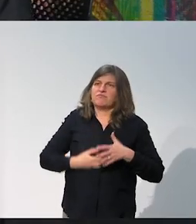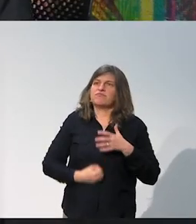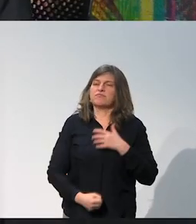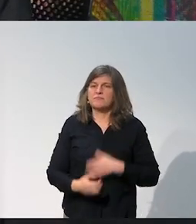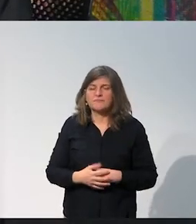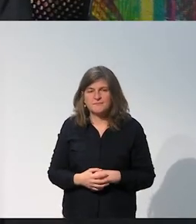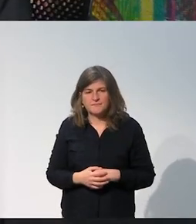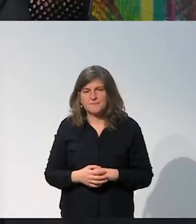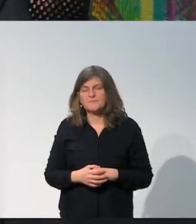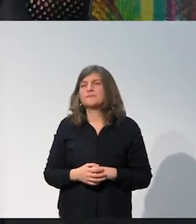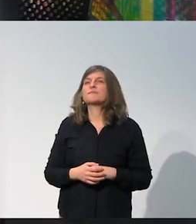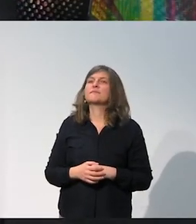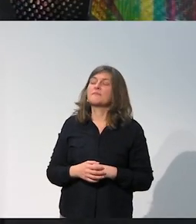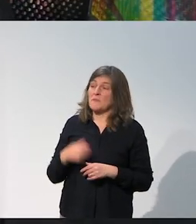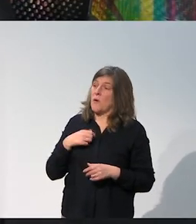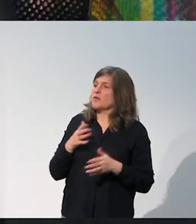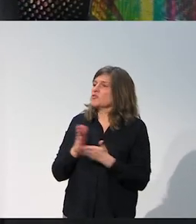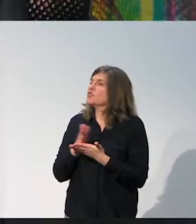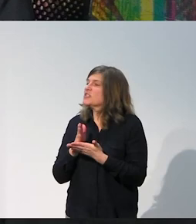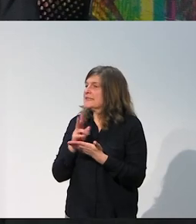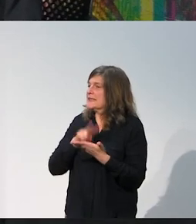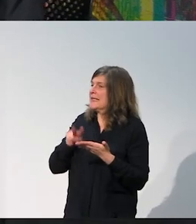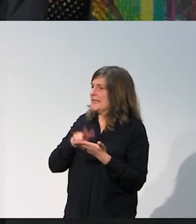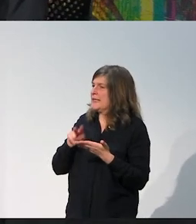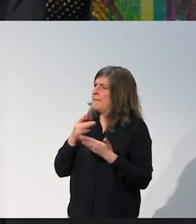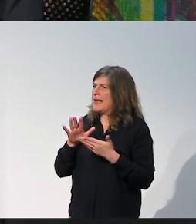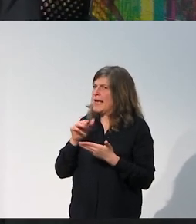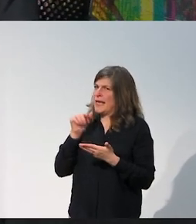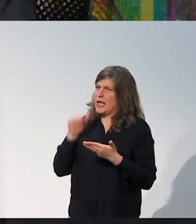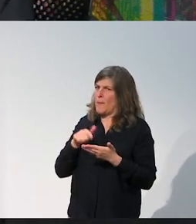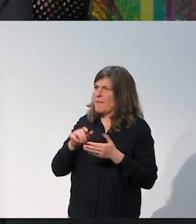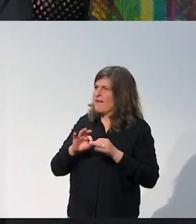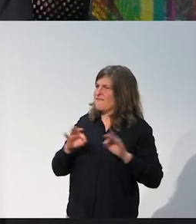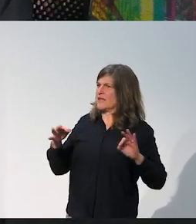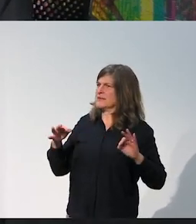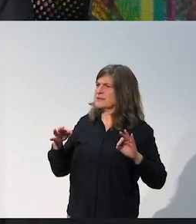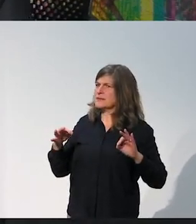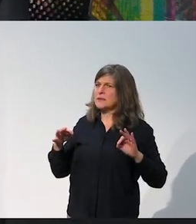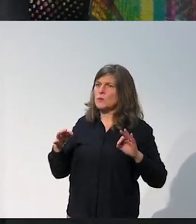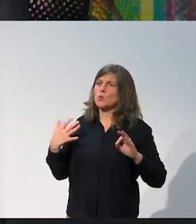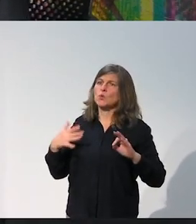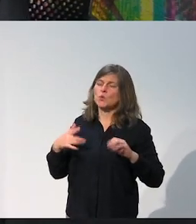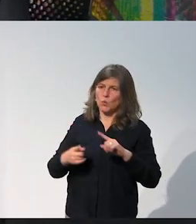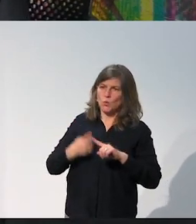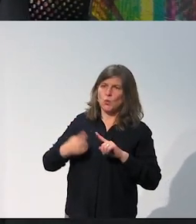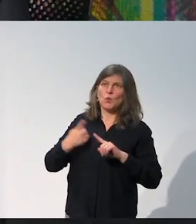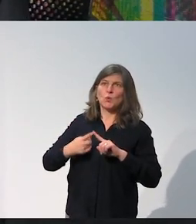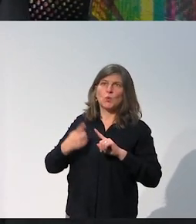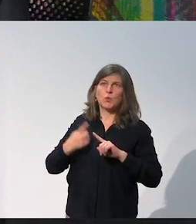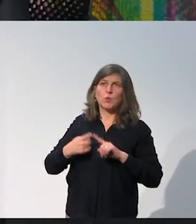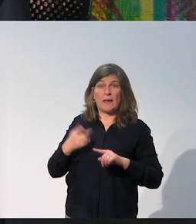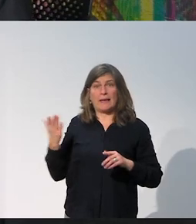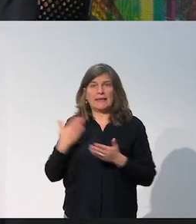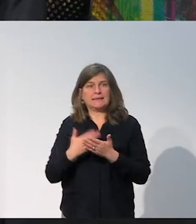ça, c'est à mon avis une importance terrible. Mmh. C'est ce que j'appelle la corde